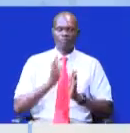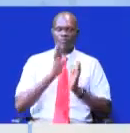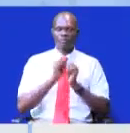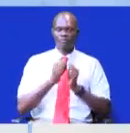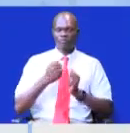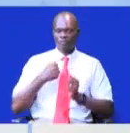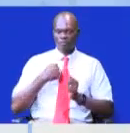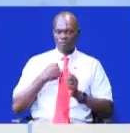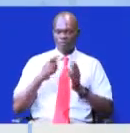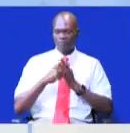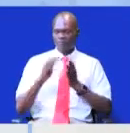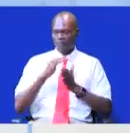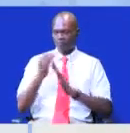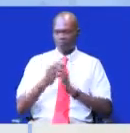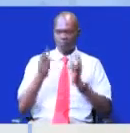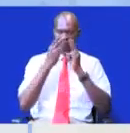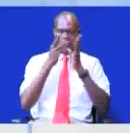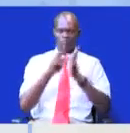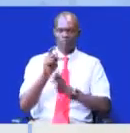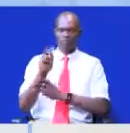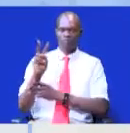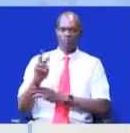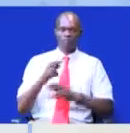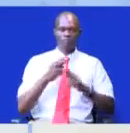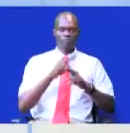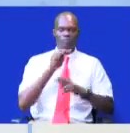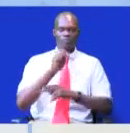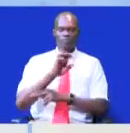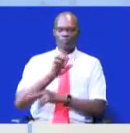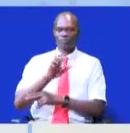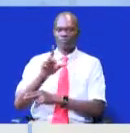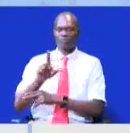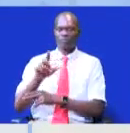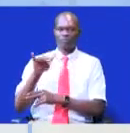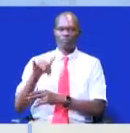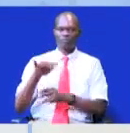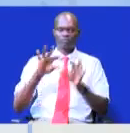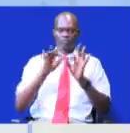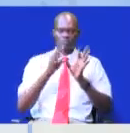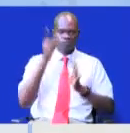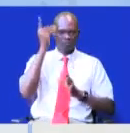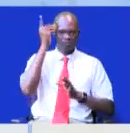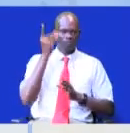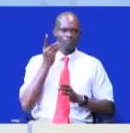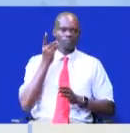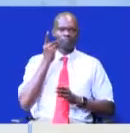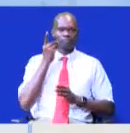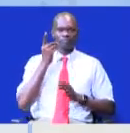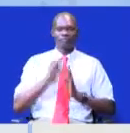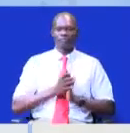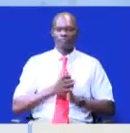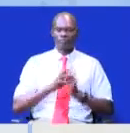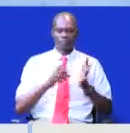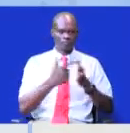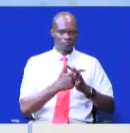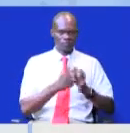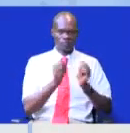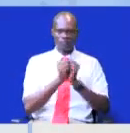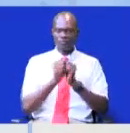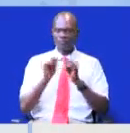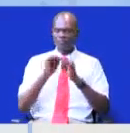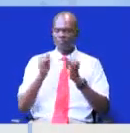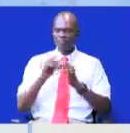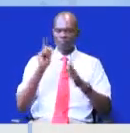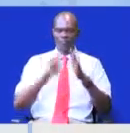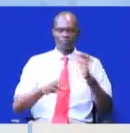Ibedo koda nyaka giko janeno mar Kala TV Nyinga Nelly Achieng Ndine jaloko marwa David Abila. Wachako gi mago